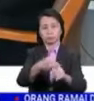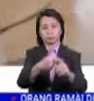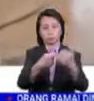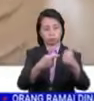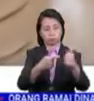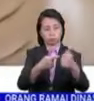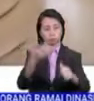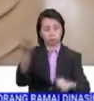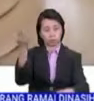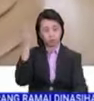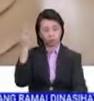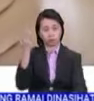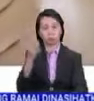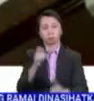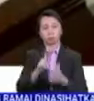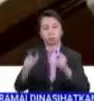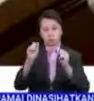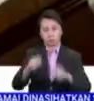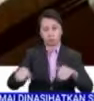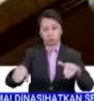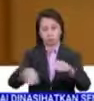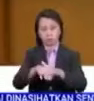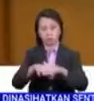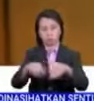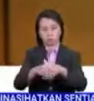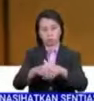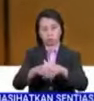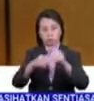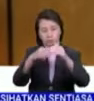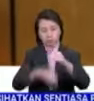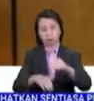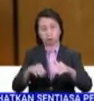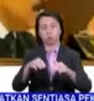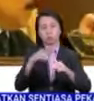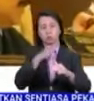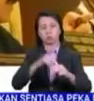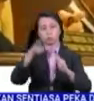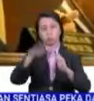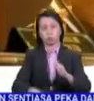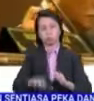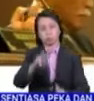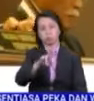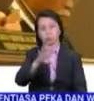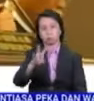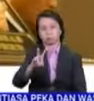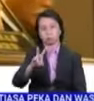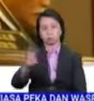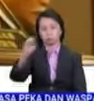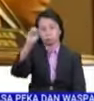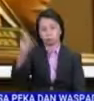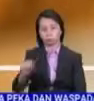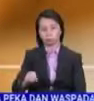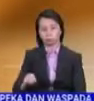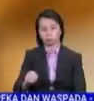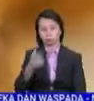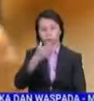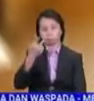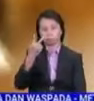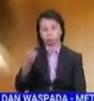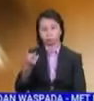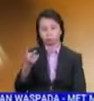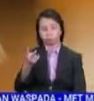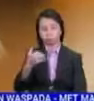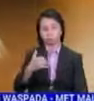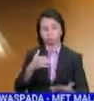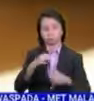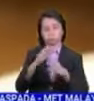lalu, kelulusan kebenaran untuk perkahwinan bawah umur telah berkurangan 27%. Memandangkan kedudukan